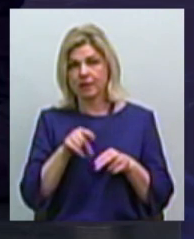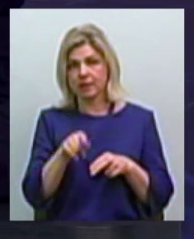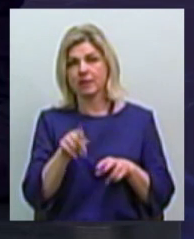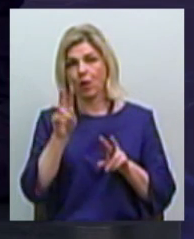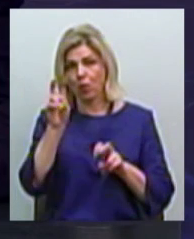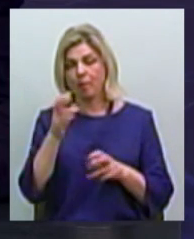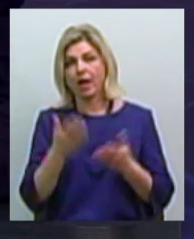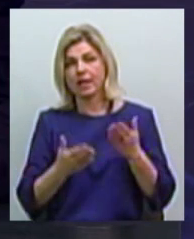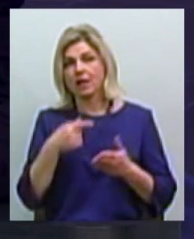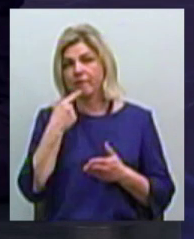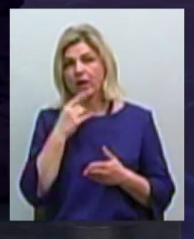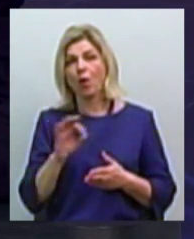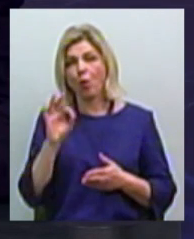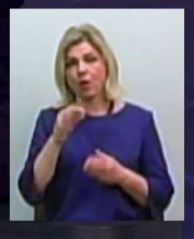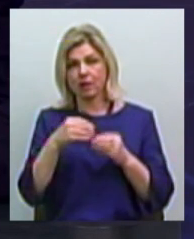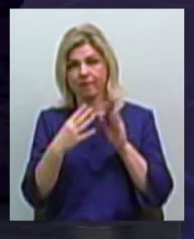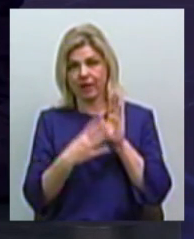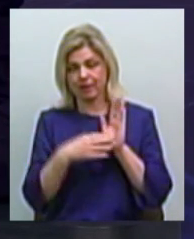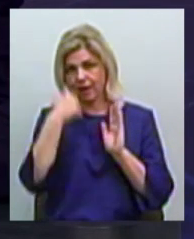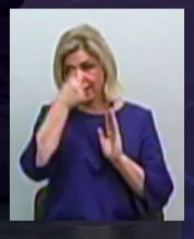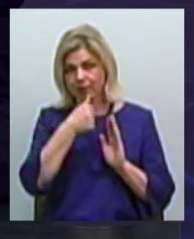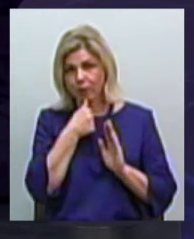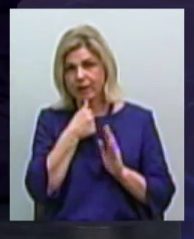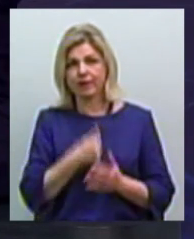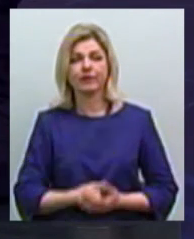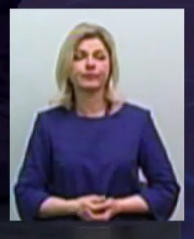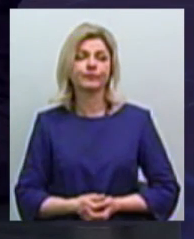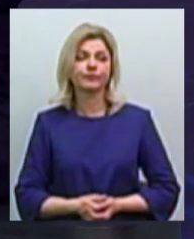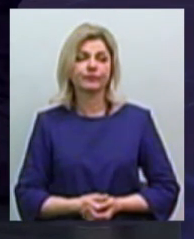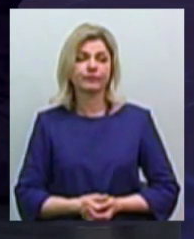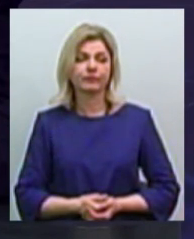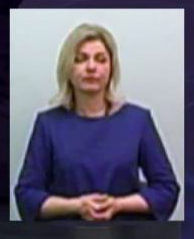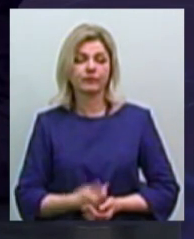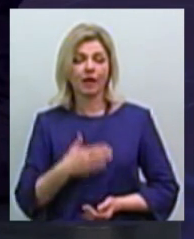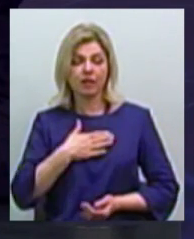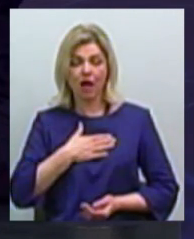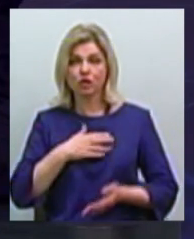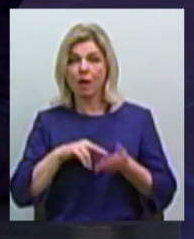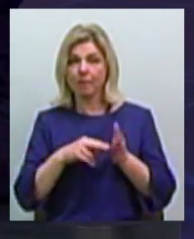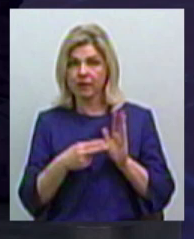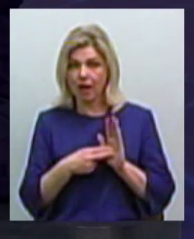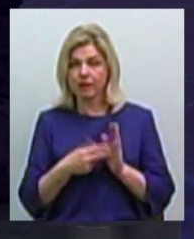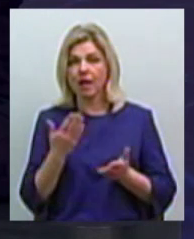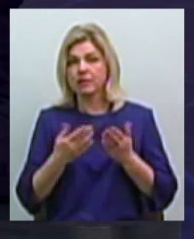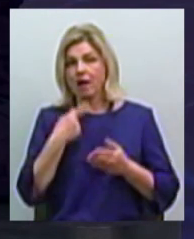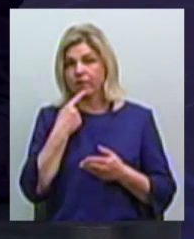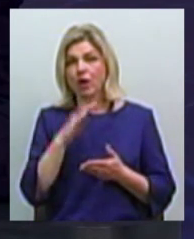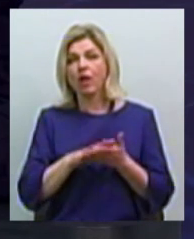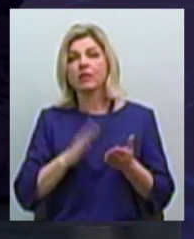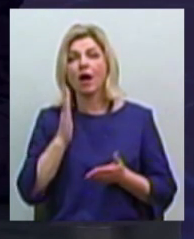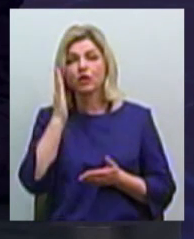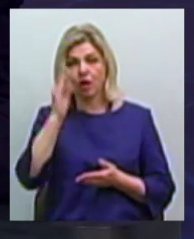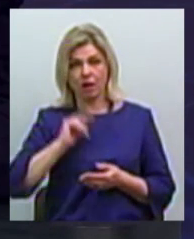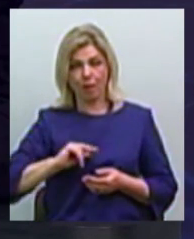про 2019 рік. Така яскрава, звичайно. В наших планах, якщо говорити про подальшу роботу, звичайно,